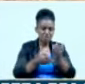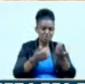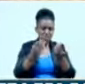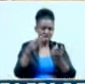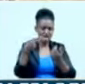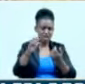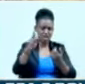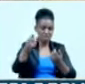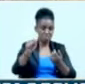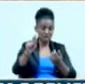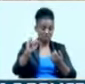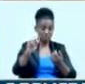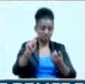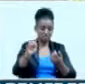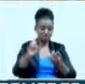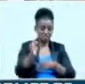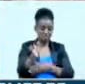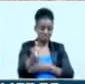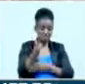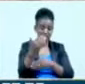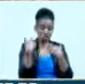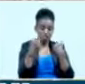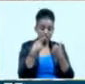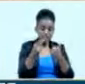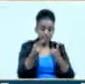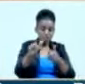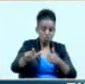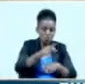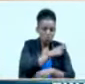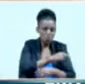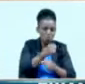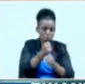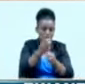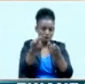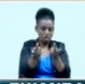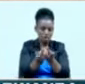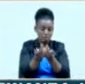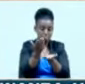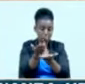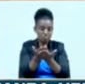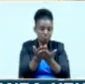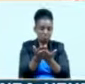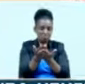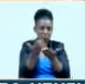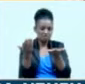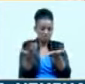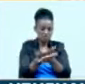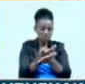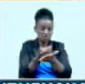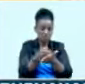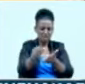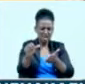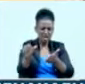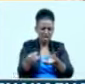HIV, hepatite. Minisiteri y'ubuzima ivuga ko urwego rwa poste de santé kugira ngo haboneke aho zikorera byasabye kubaka inyubako nshya ahandi